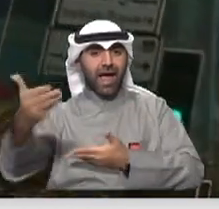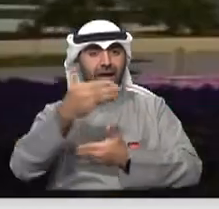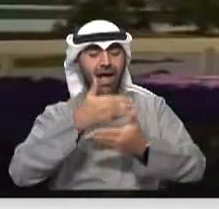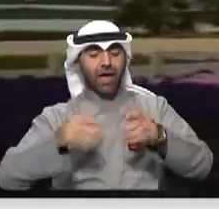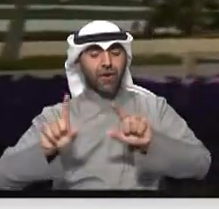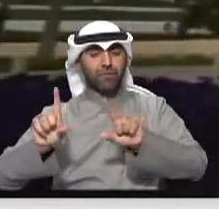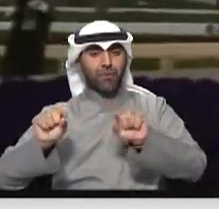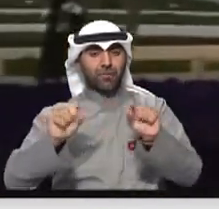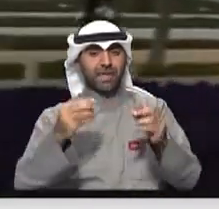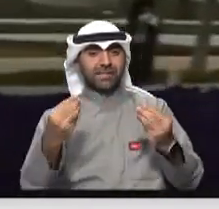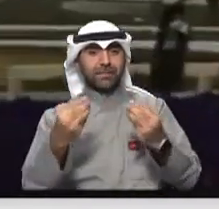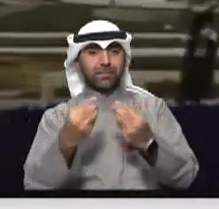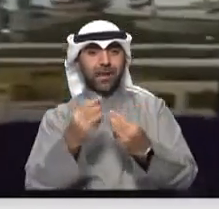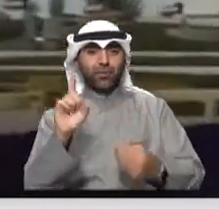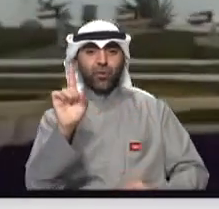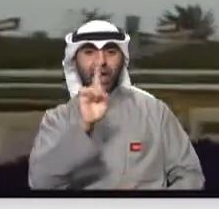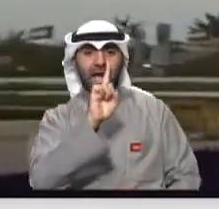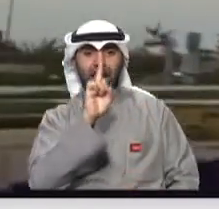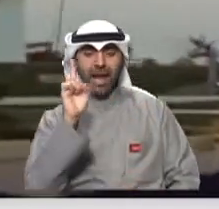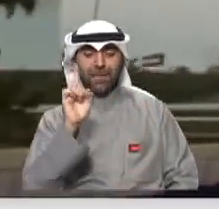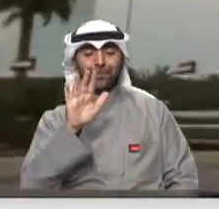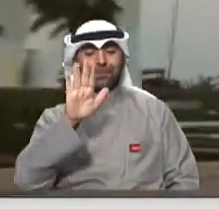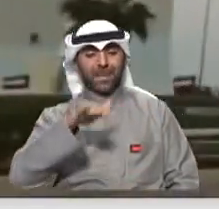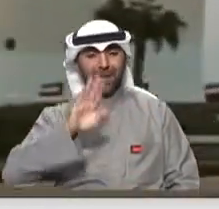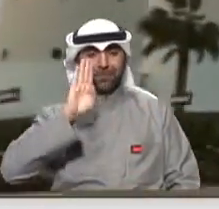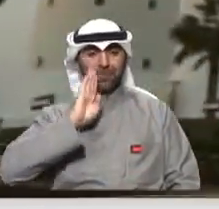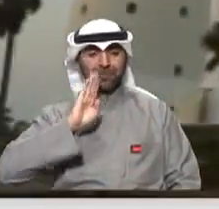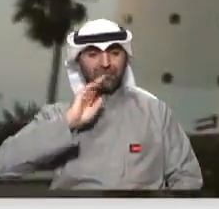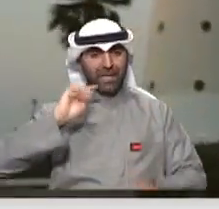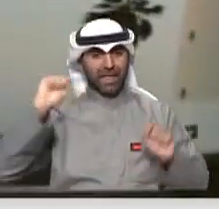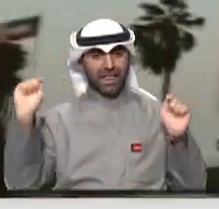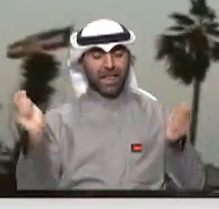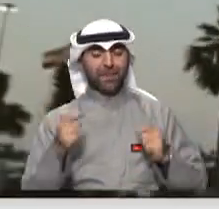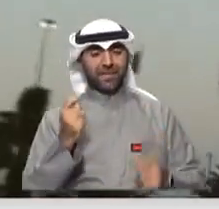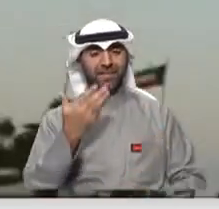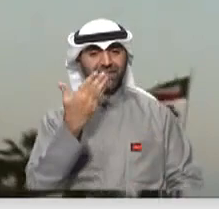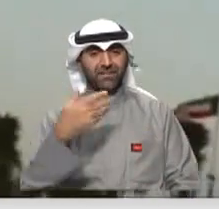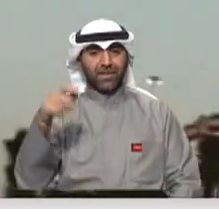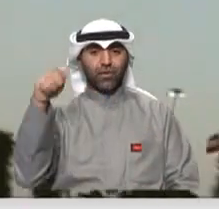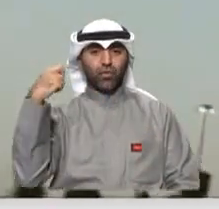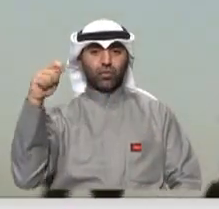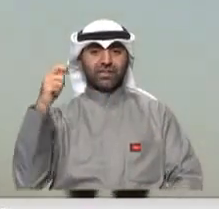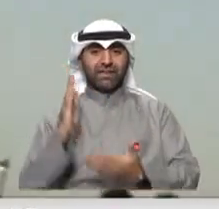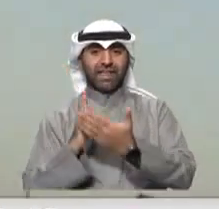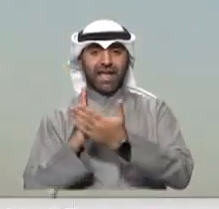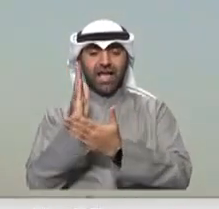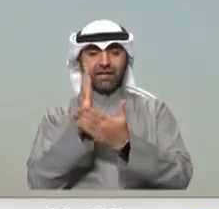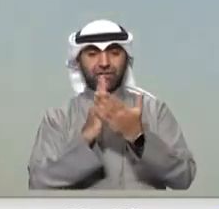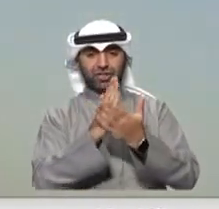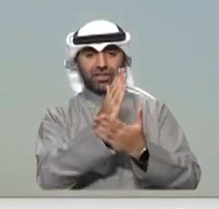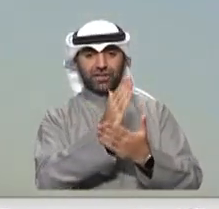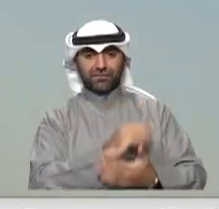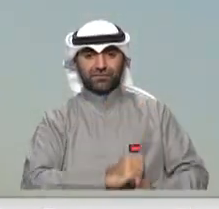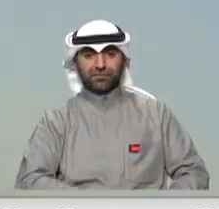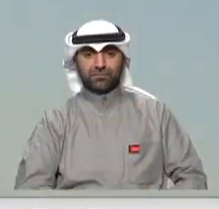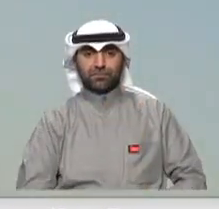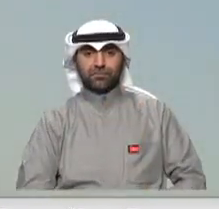كونها مرجع تستقي منه الأجيال ذكريات الماضي والإرث التاريخي. عايش أحمد، تلفزيون دولة الكويت.